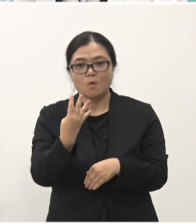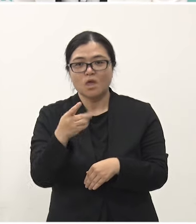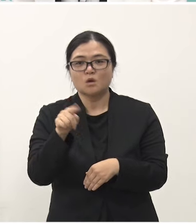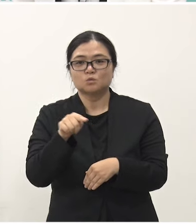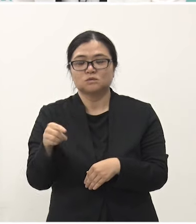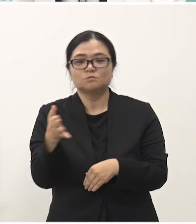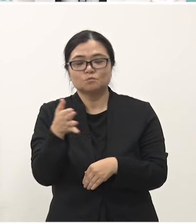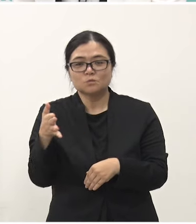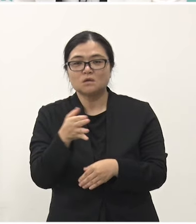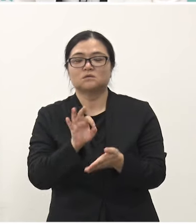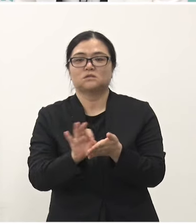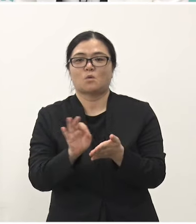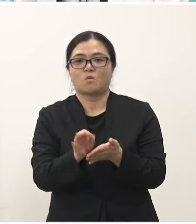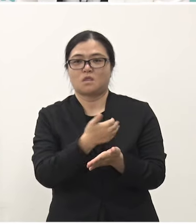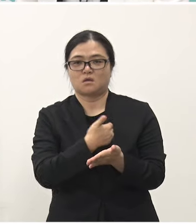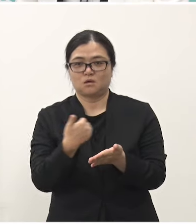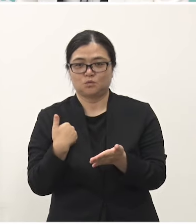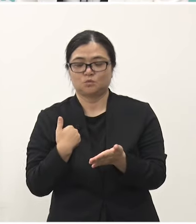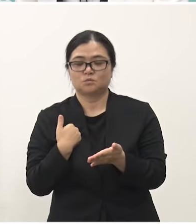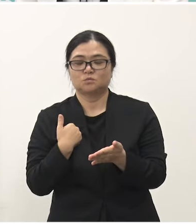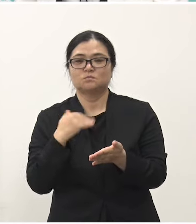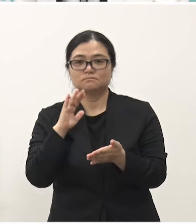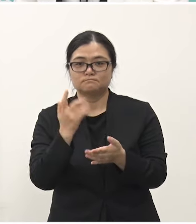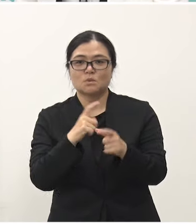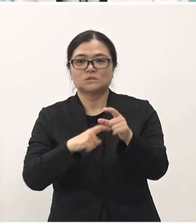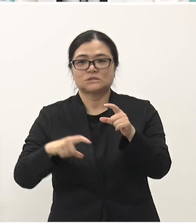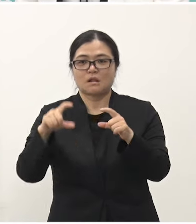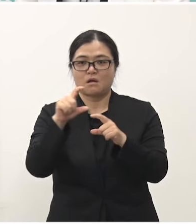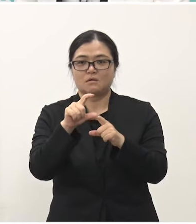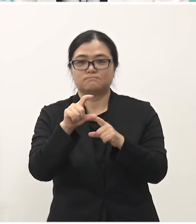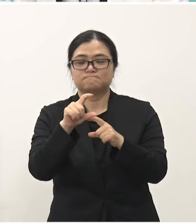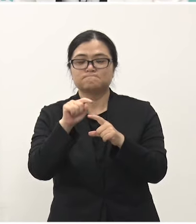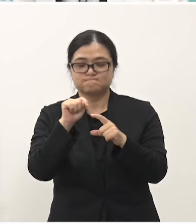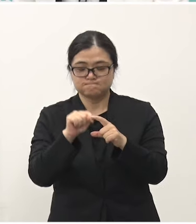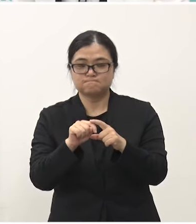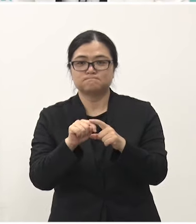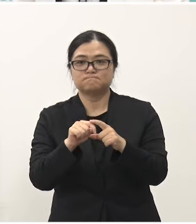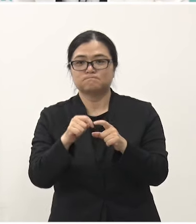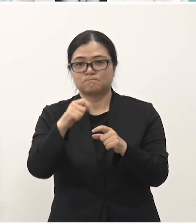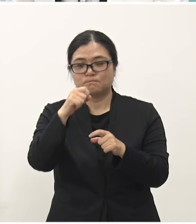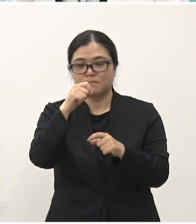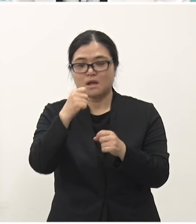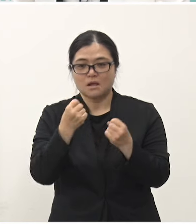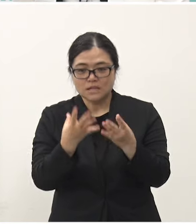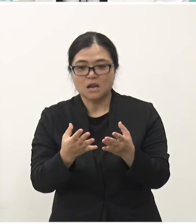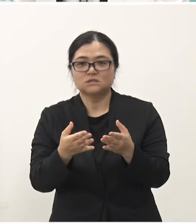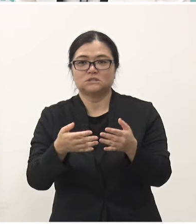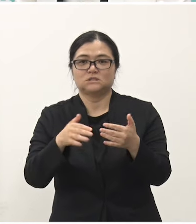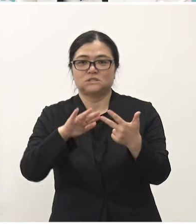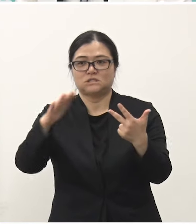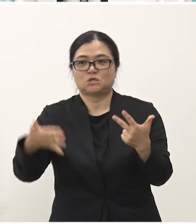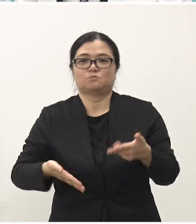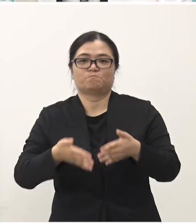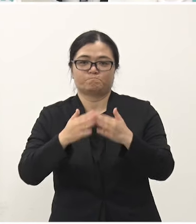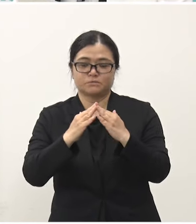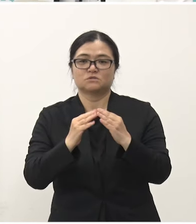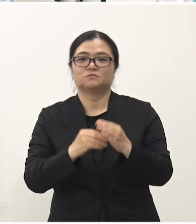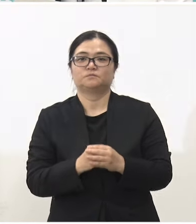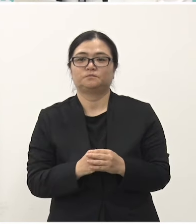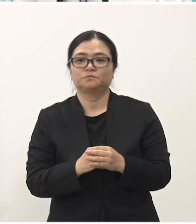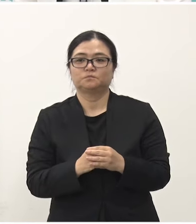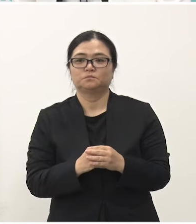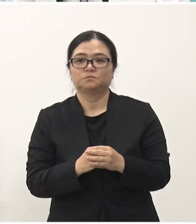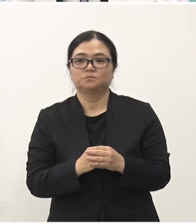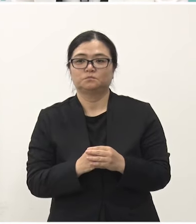ニーズに対応するため令和7年1月に新たに1施設病児保育室を解説します